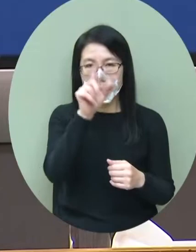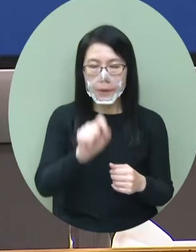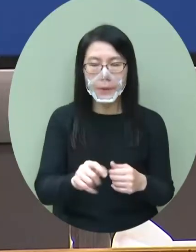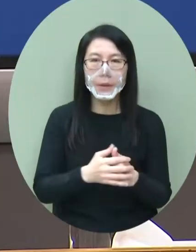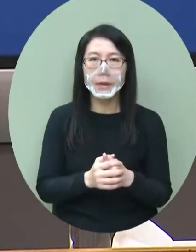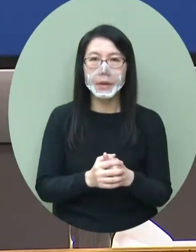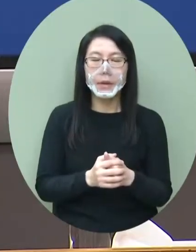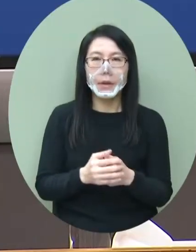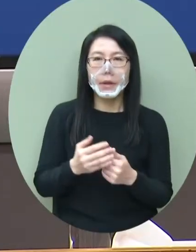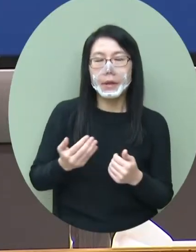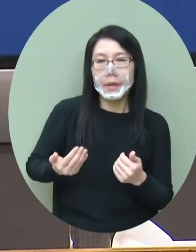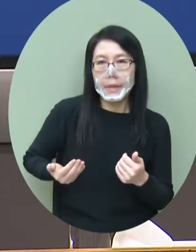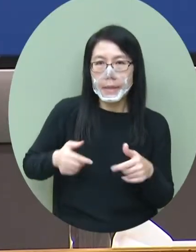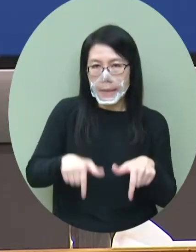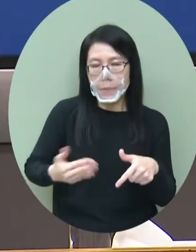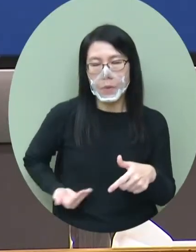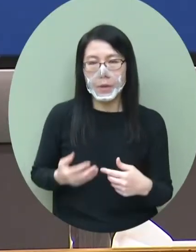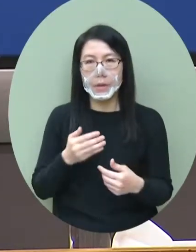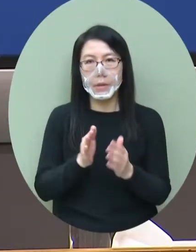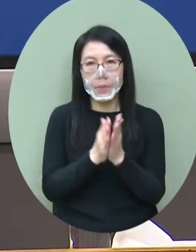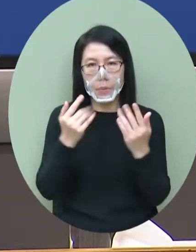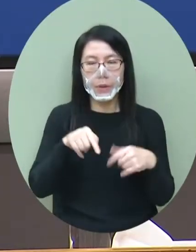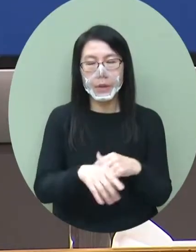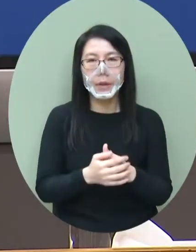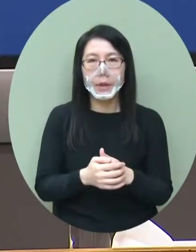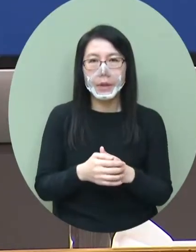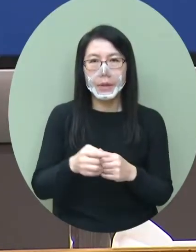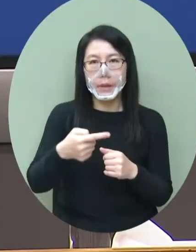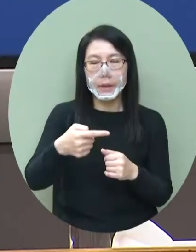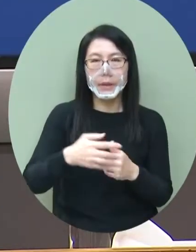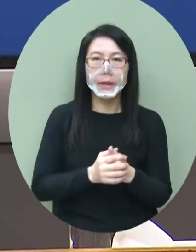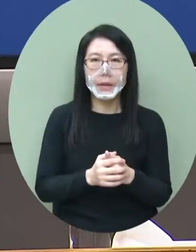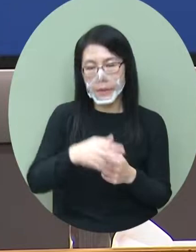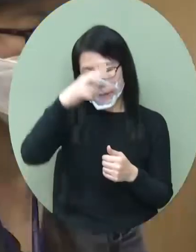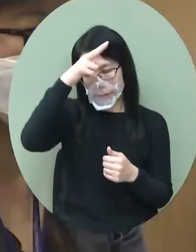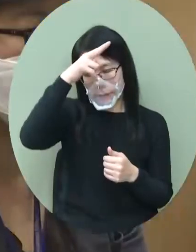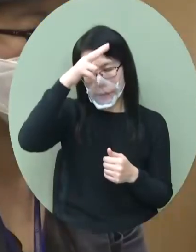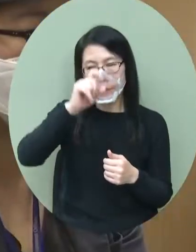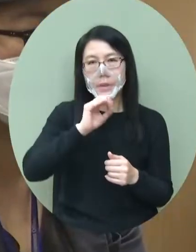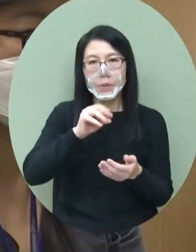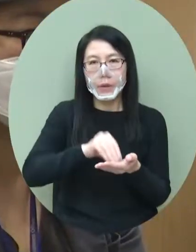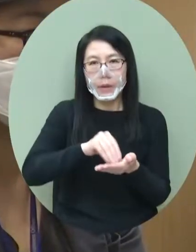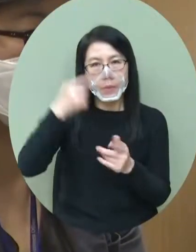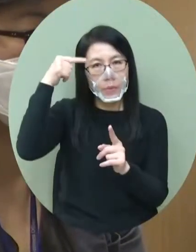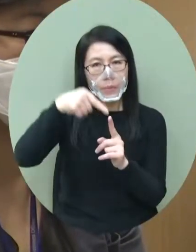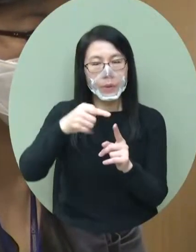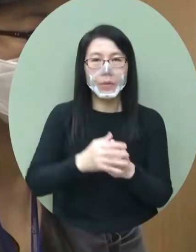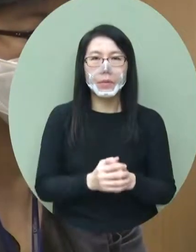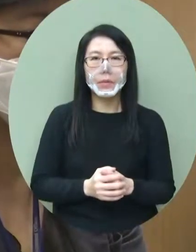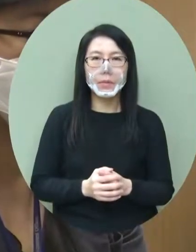是南华早报的。一个呢就是呢究竟政府有没有就是定一个目标，就说